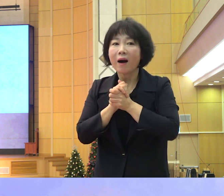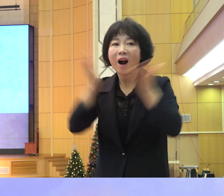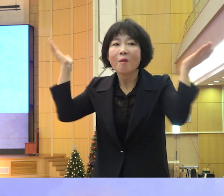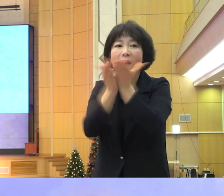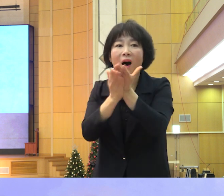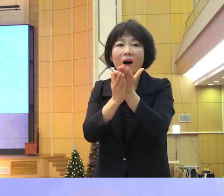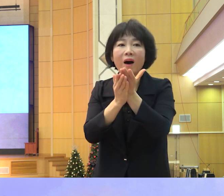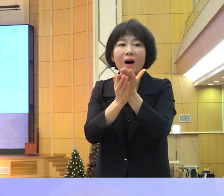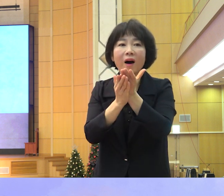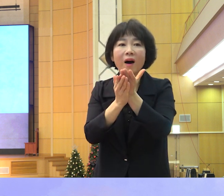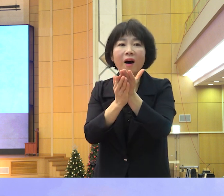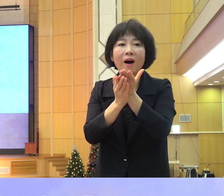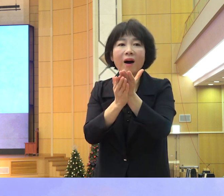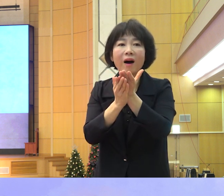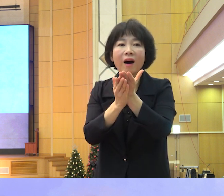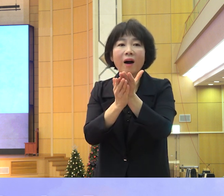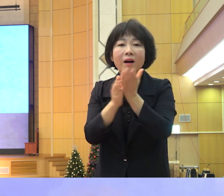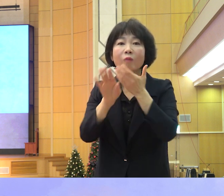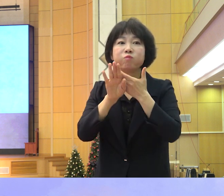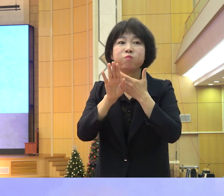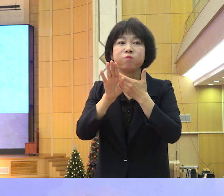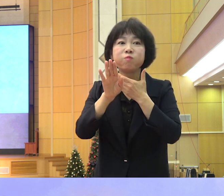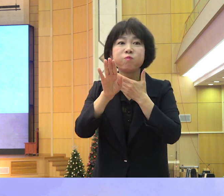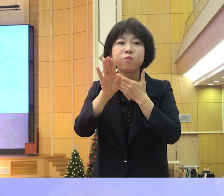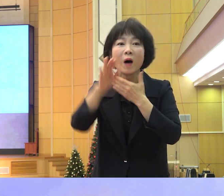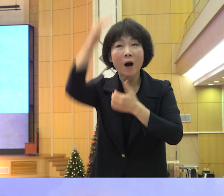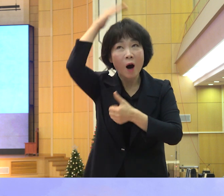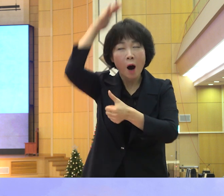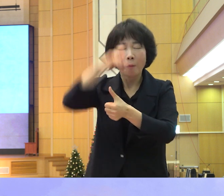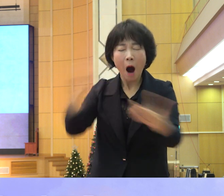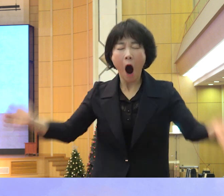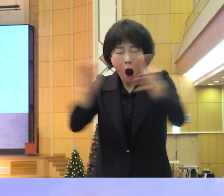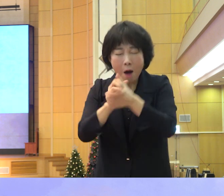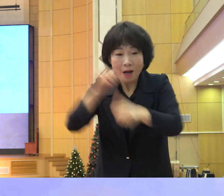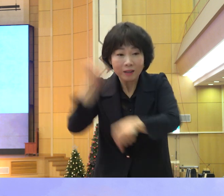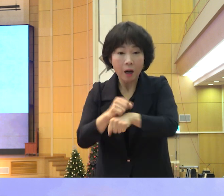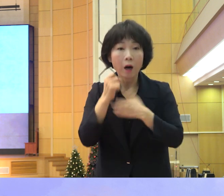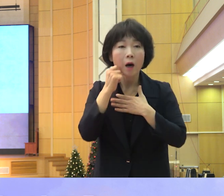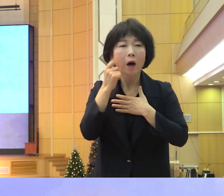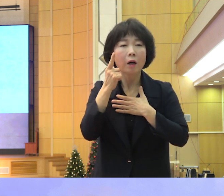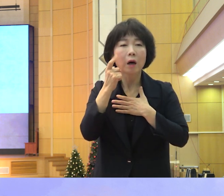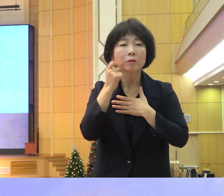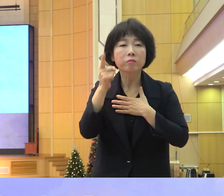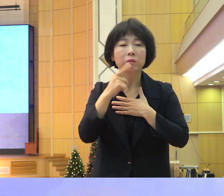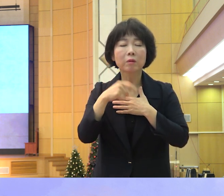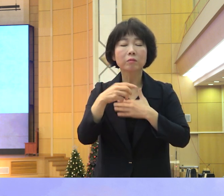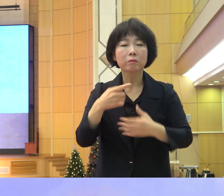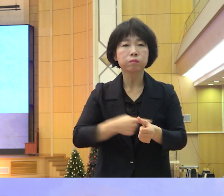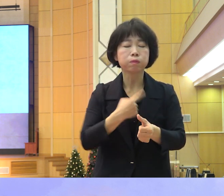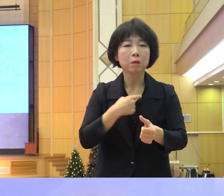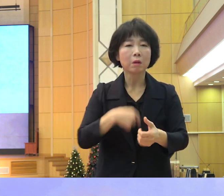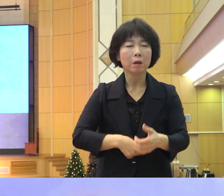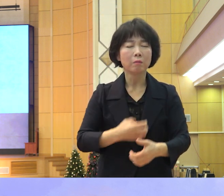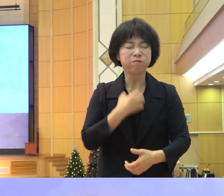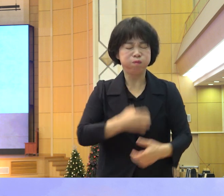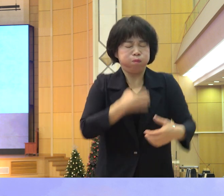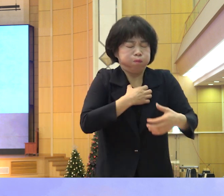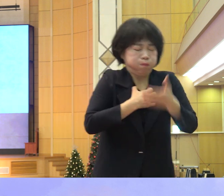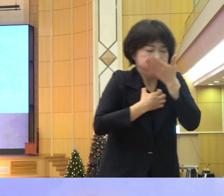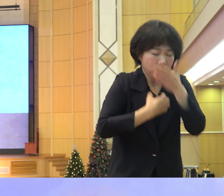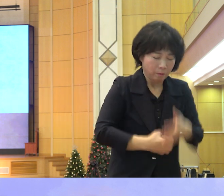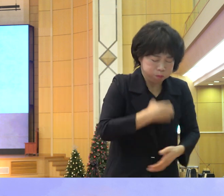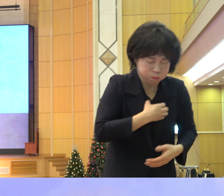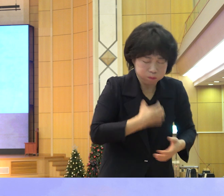했지요. 그리고 돌아왔어. 아니다 다를까 기도받고 왔는데 한 달이 지났는데 입덧을 하고 잉태했어.